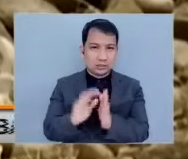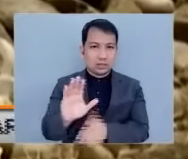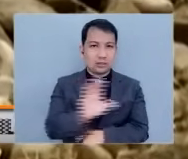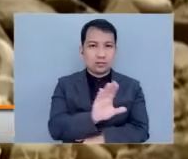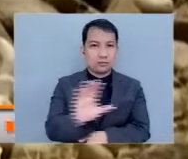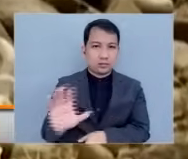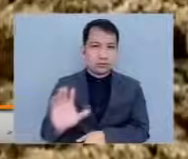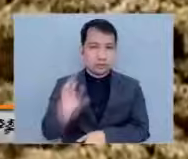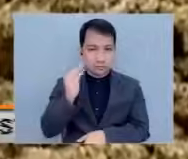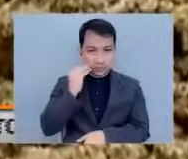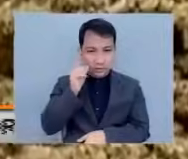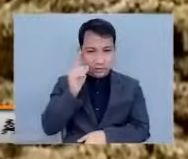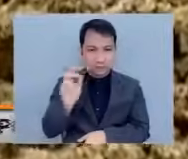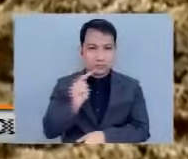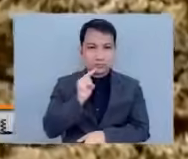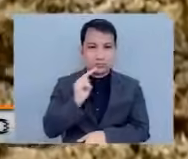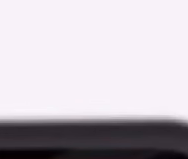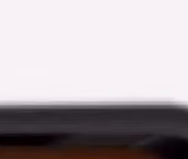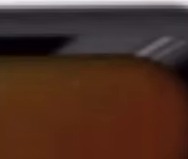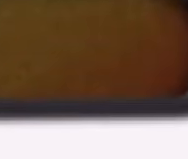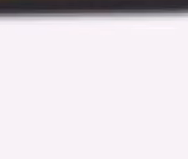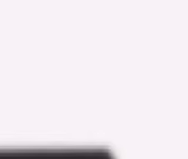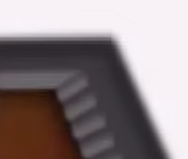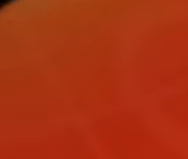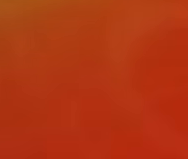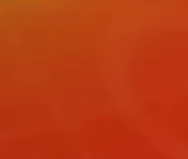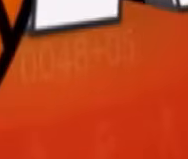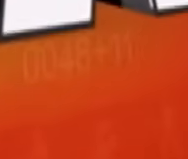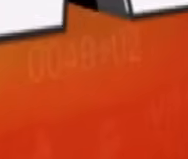Los Baños, News 5.